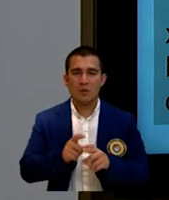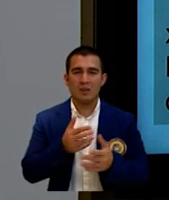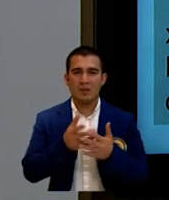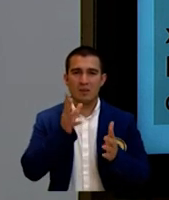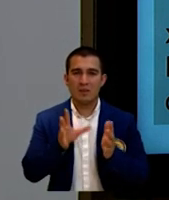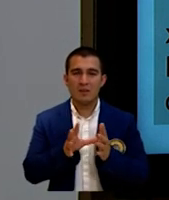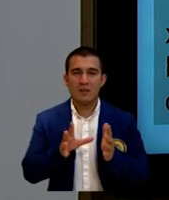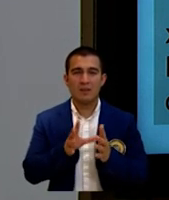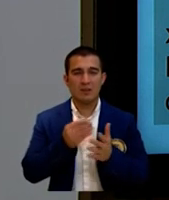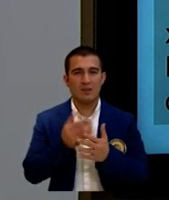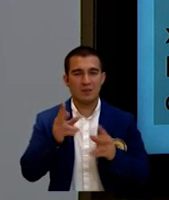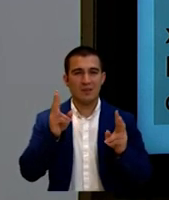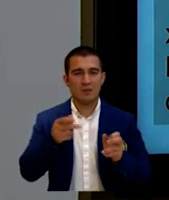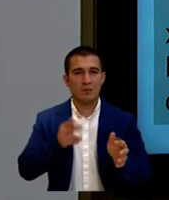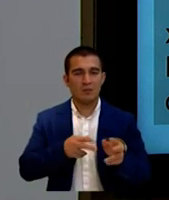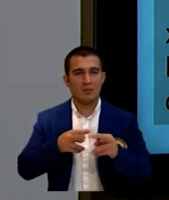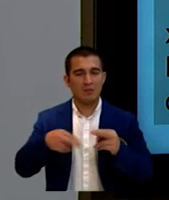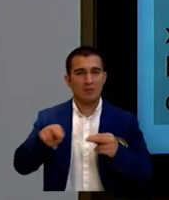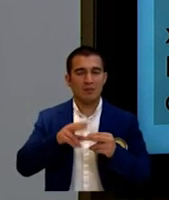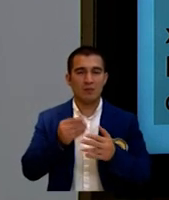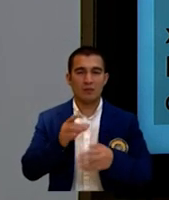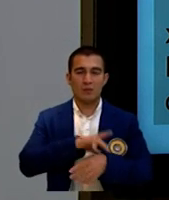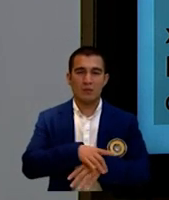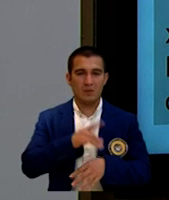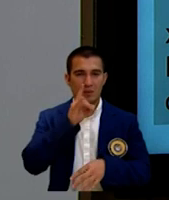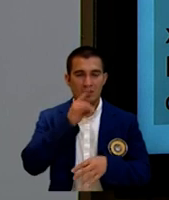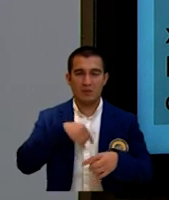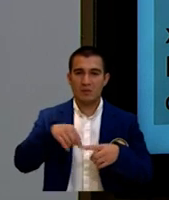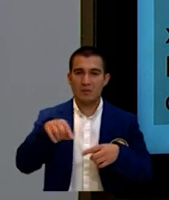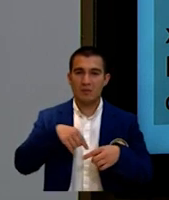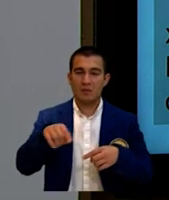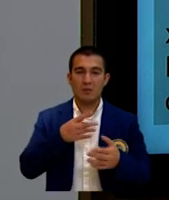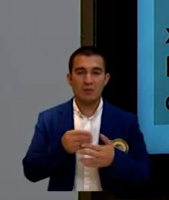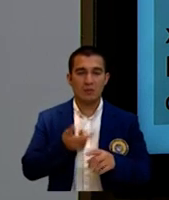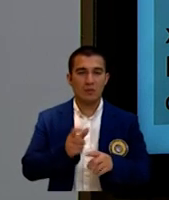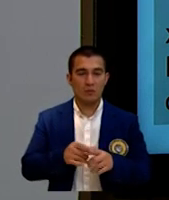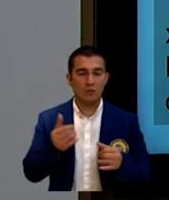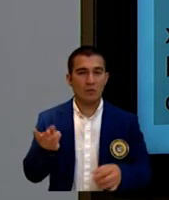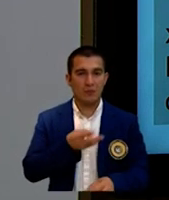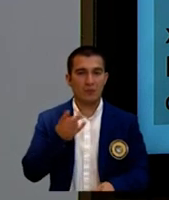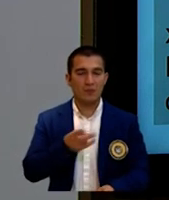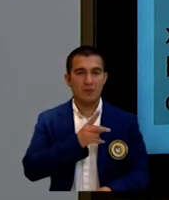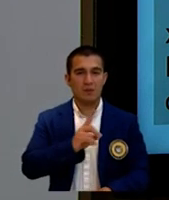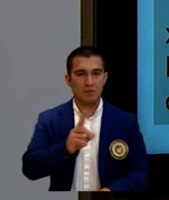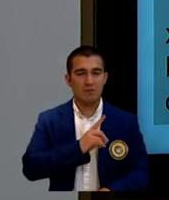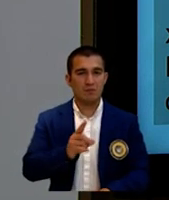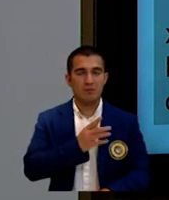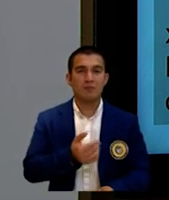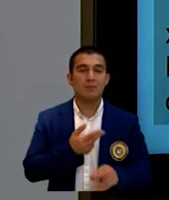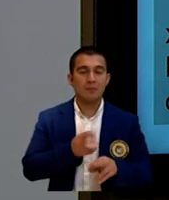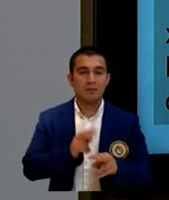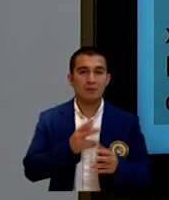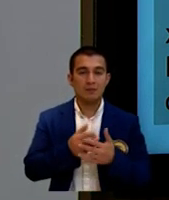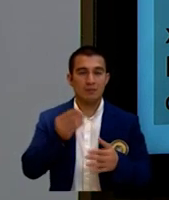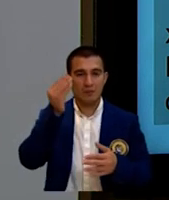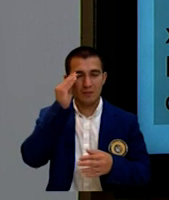elektr poyezdlar bilan birga Toshkent va Samarqand shaharlari o'rtasida harakat qiladi. Bu ma'lumotni